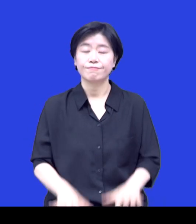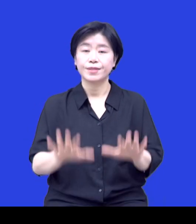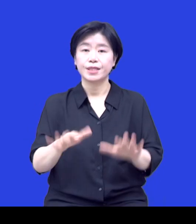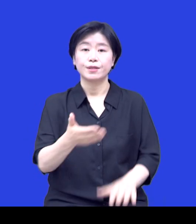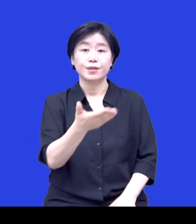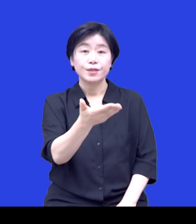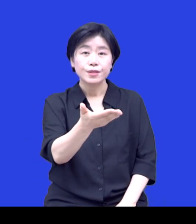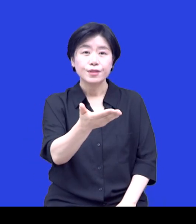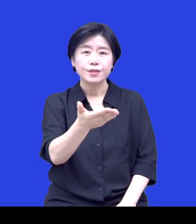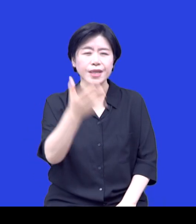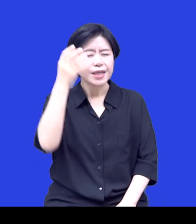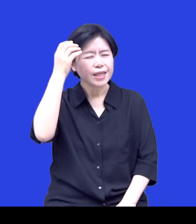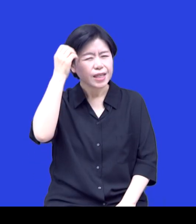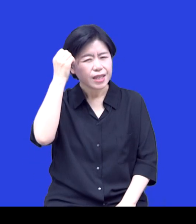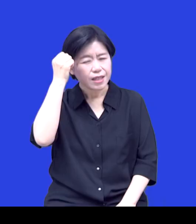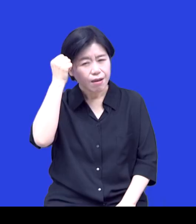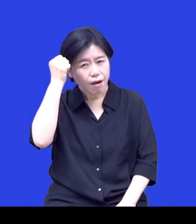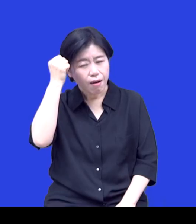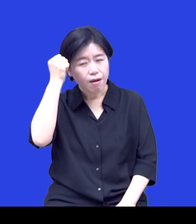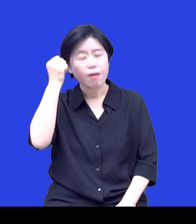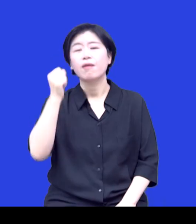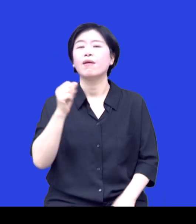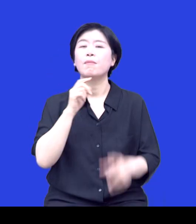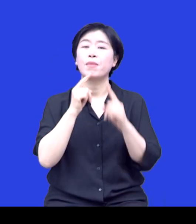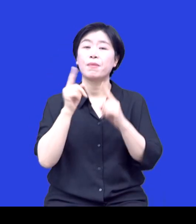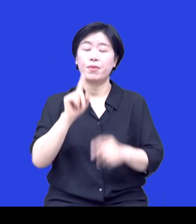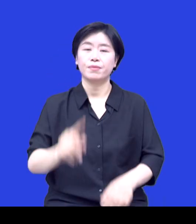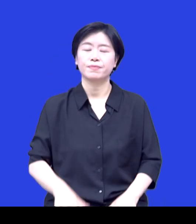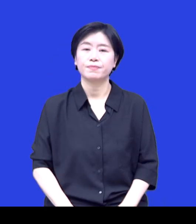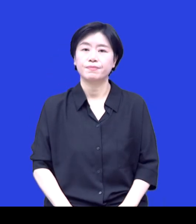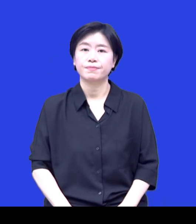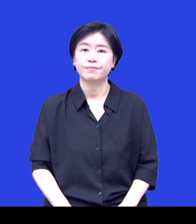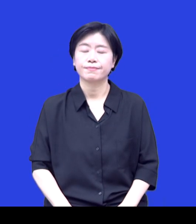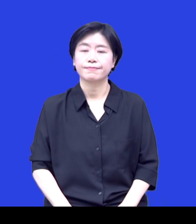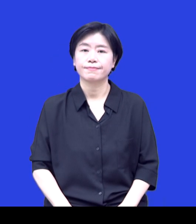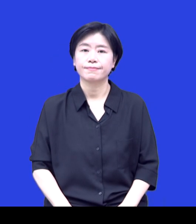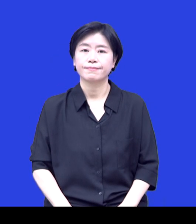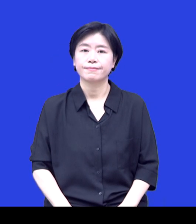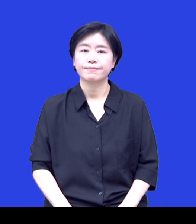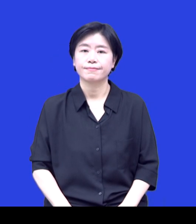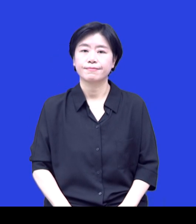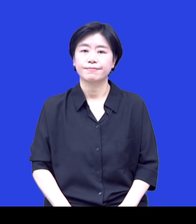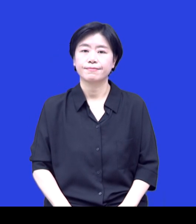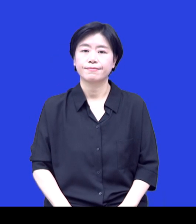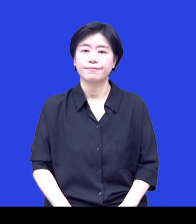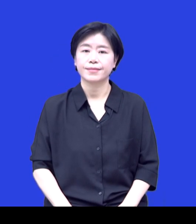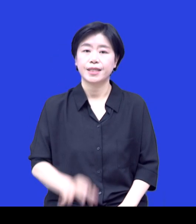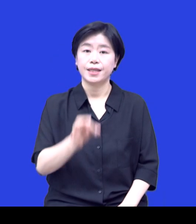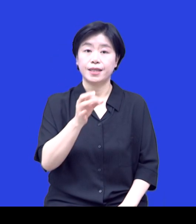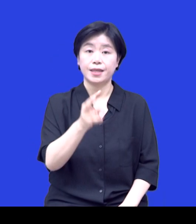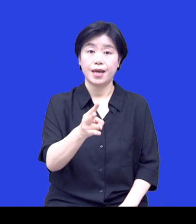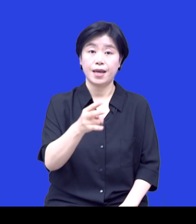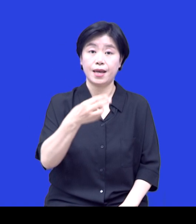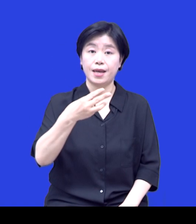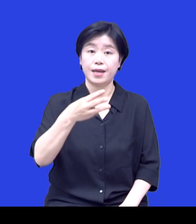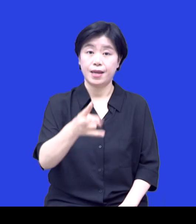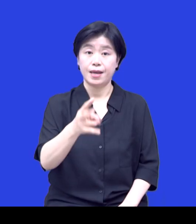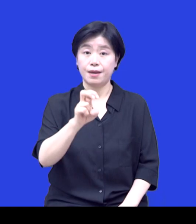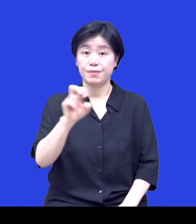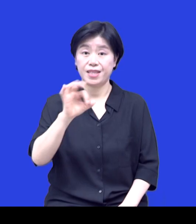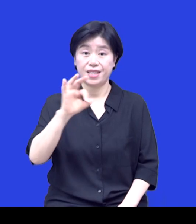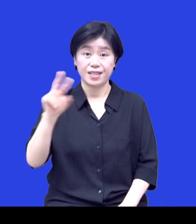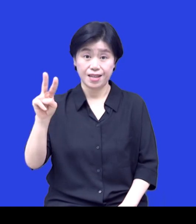용기를 주었던 말씀이 있다면 어떤 말씀일까요? 아까 그 말씀도 있고요. 네. 그 에레미야서 29장 11절